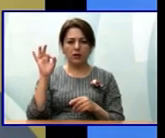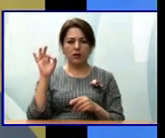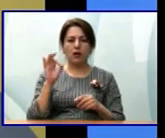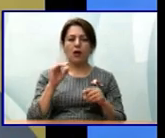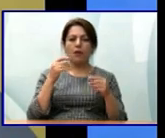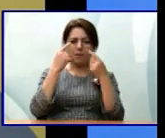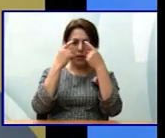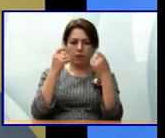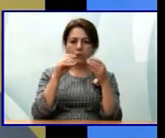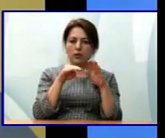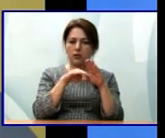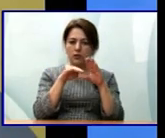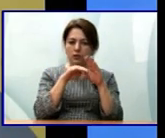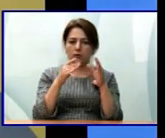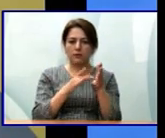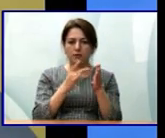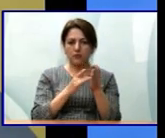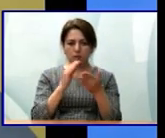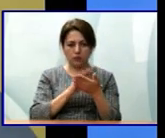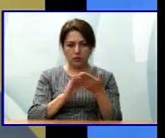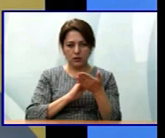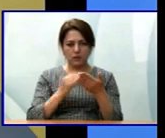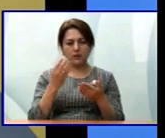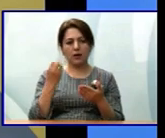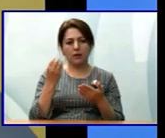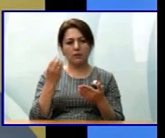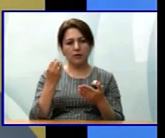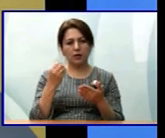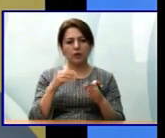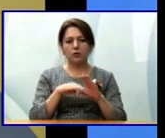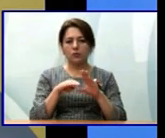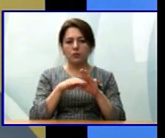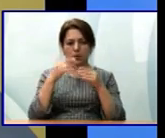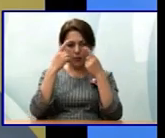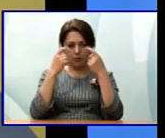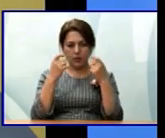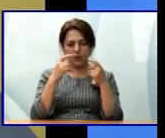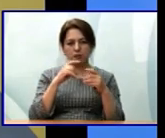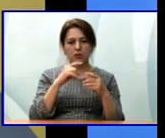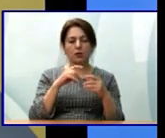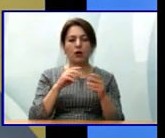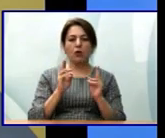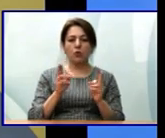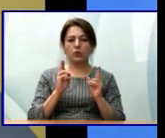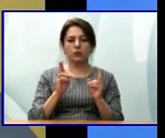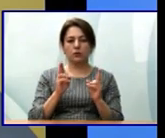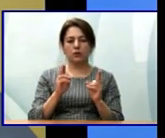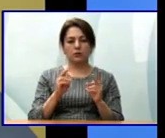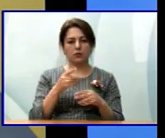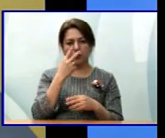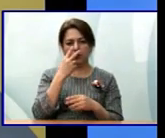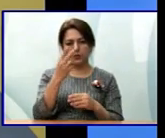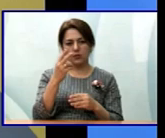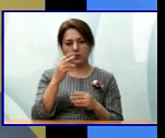to'plab daftaringizga yozasiz hamda to'plagan ma'lumotlaringizni ustozingizga